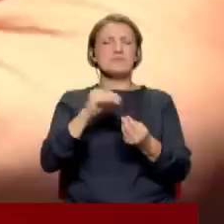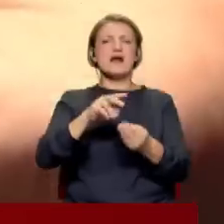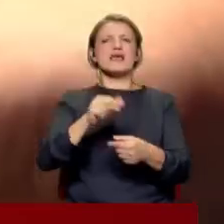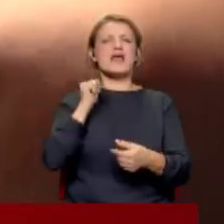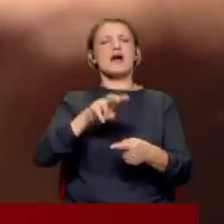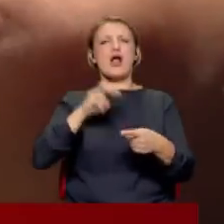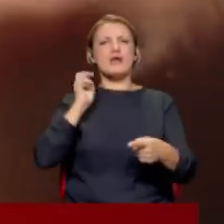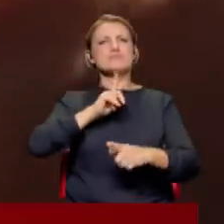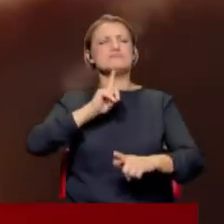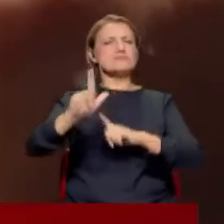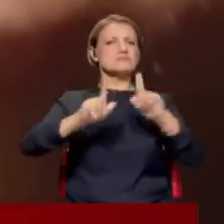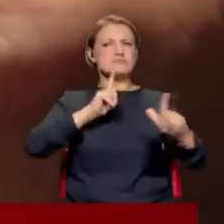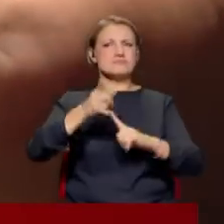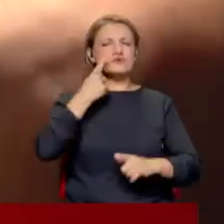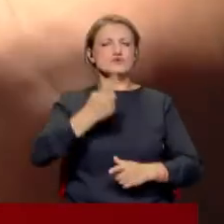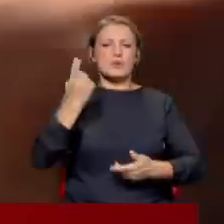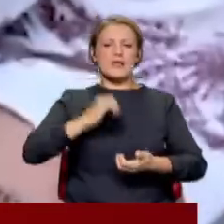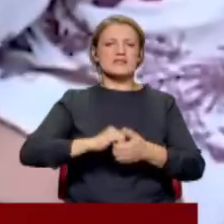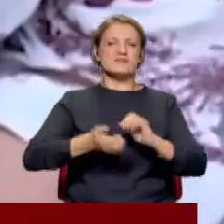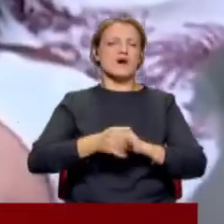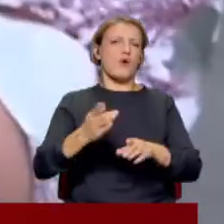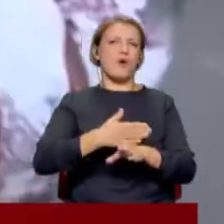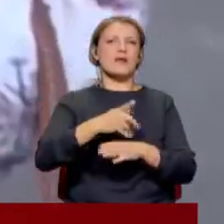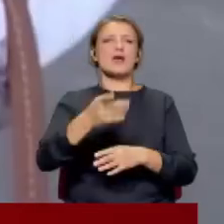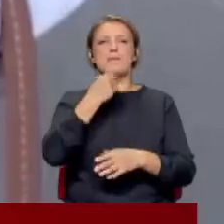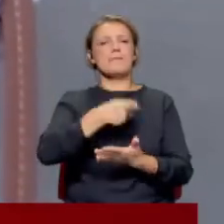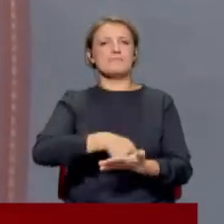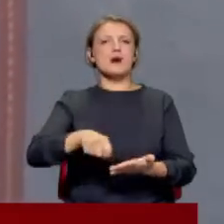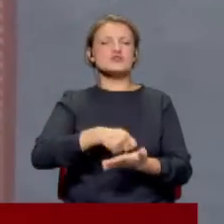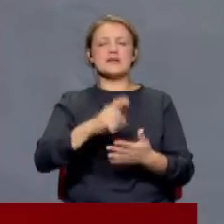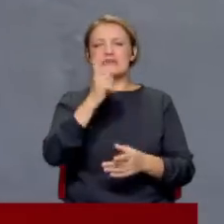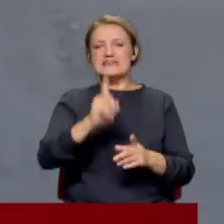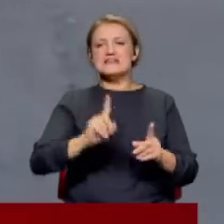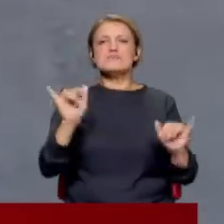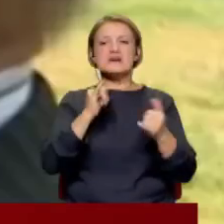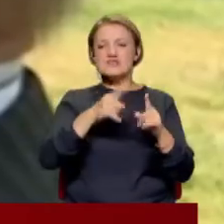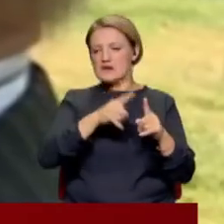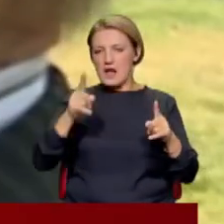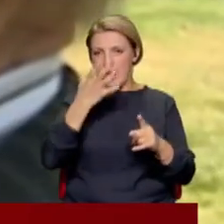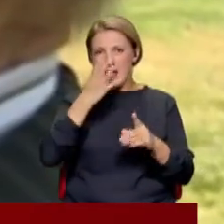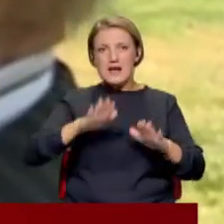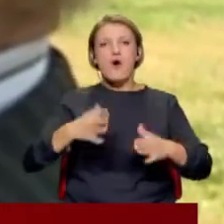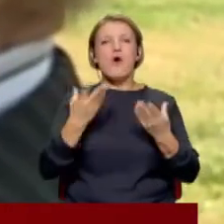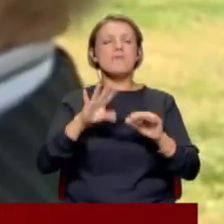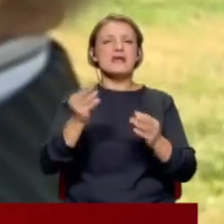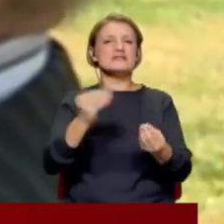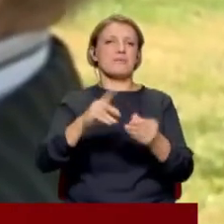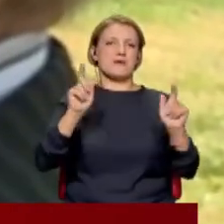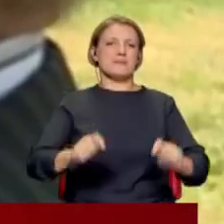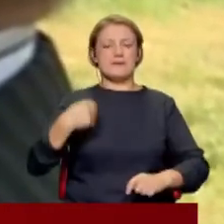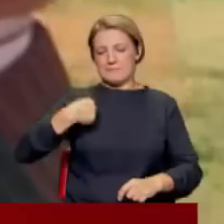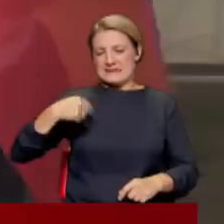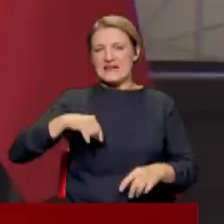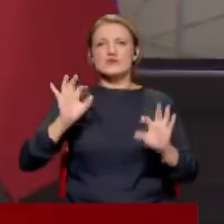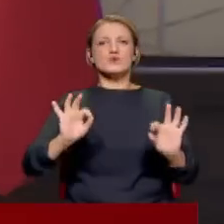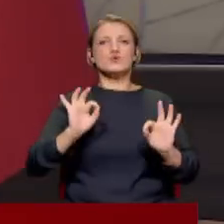diyerek hükümete seslenirken Cumhur İttifakı ortakları da emekli maaşlarına yılbaşı beklenmeden zam yapılsın derken,